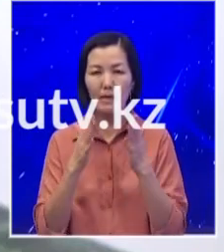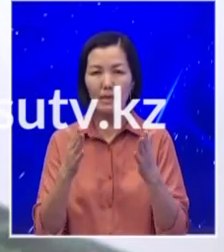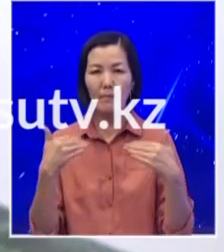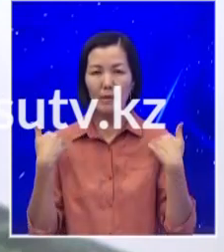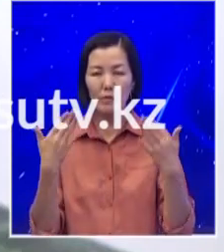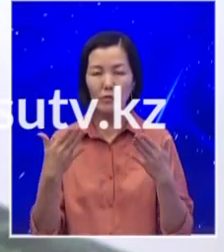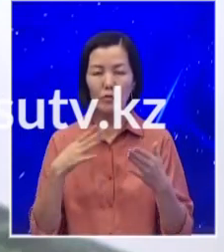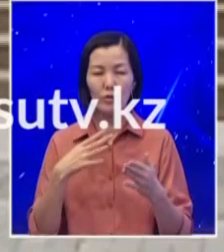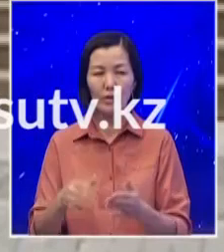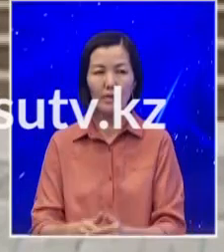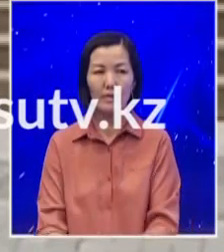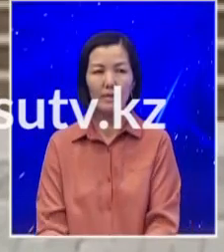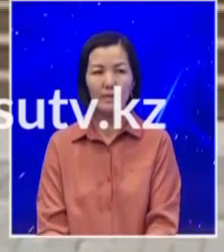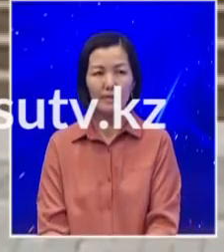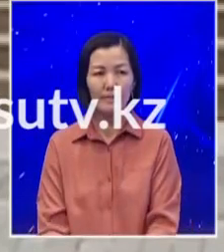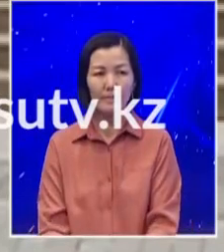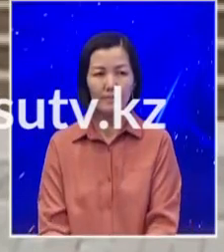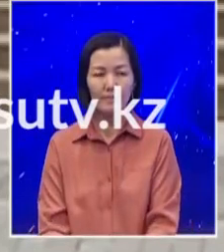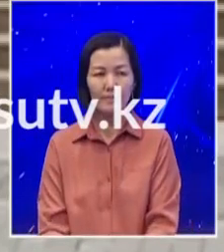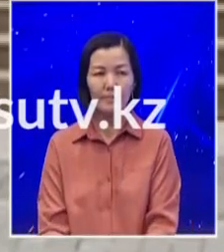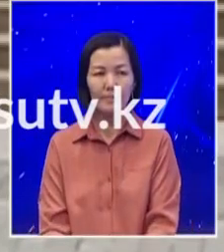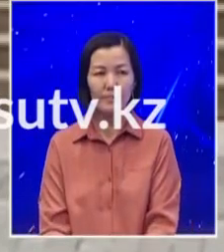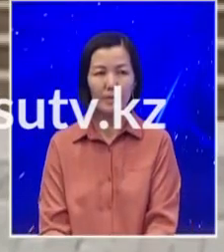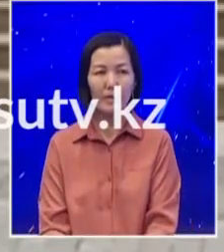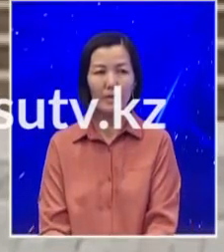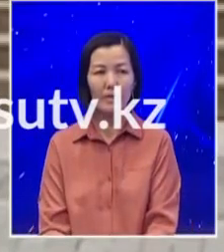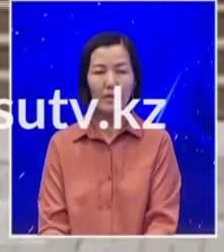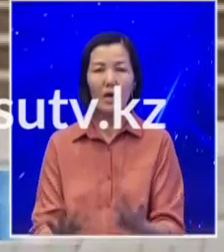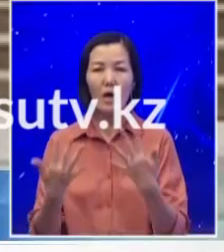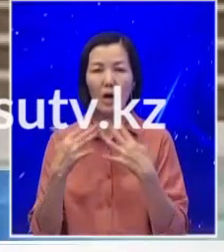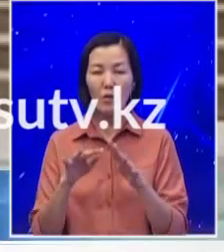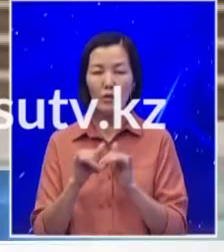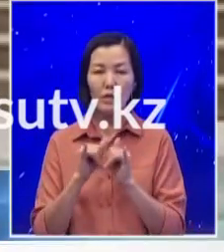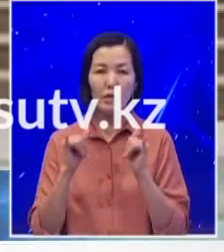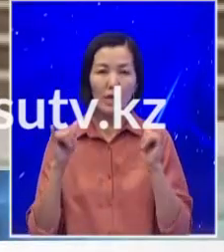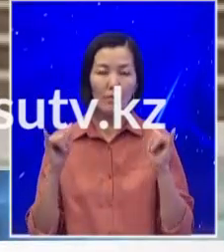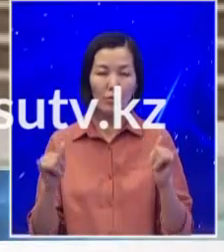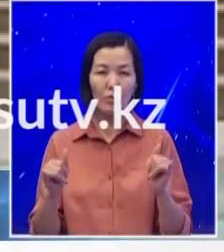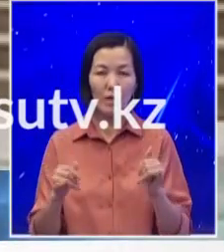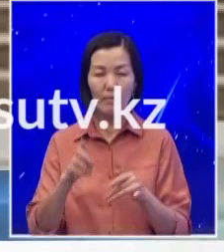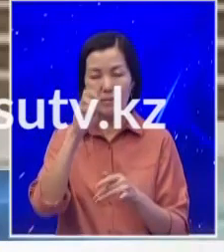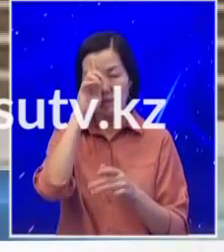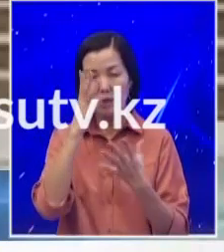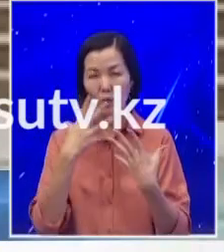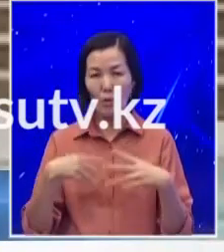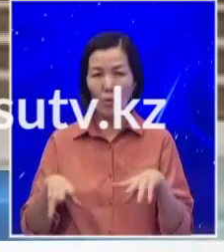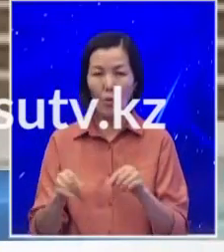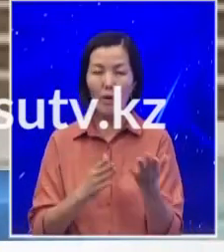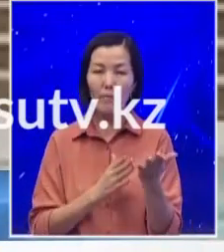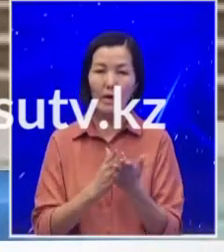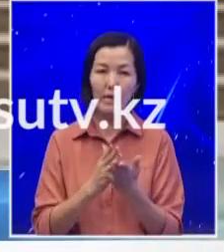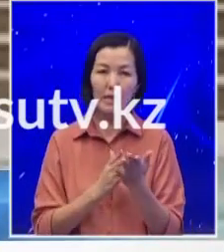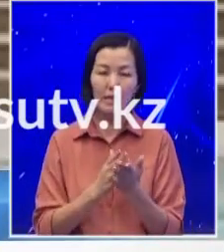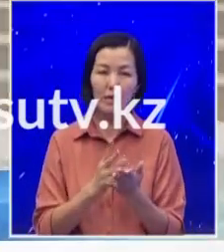жол тартты. Ең алғаш осының өмірге келуіне себепкер болған мемлекет және қоғам қайраткері Серік